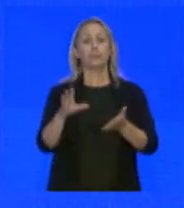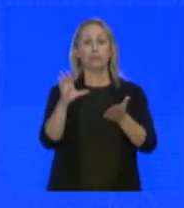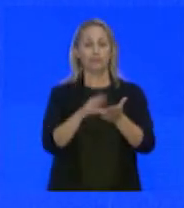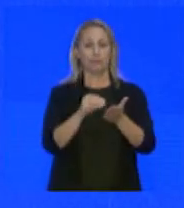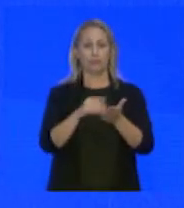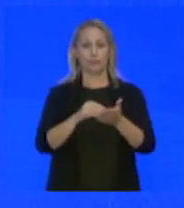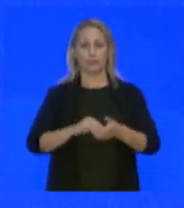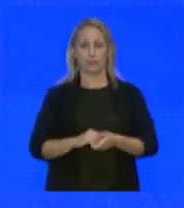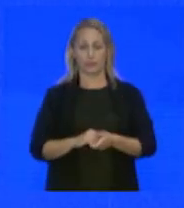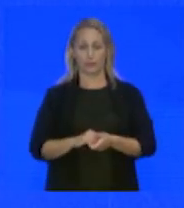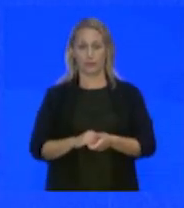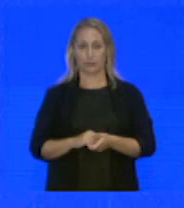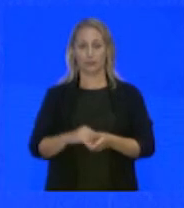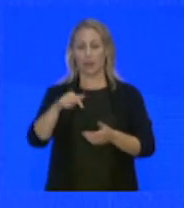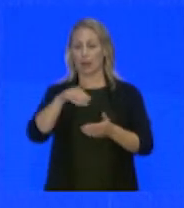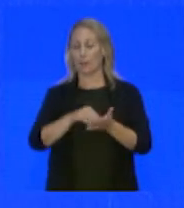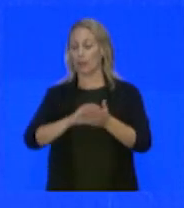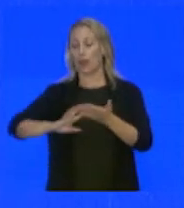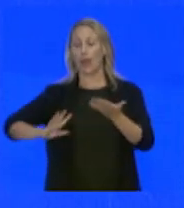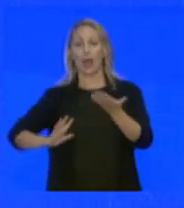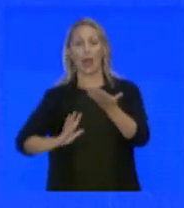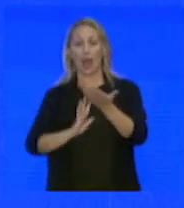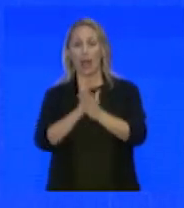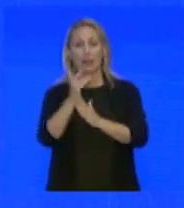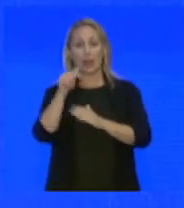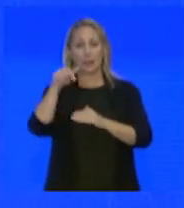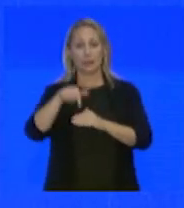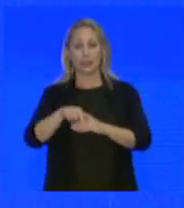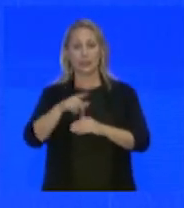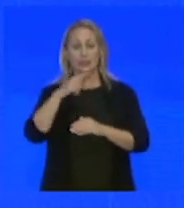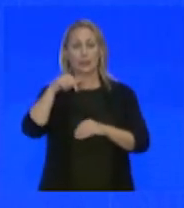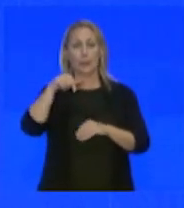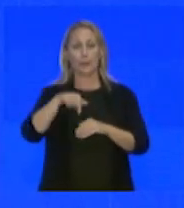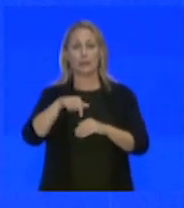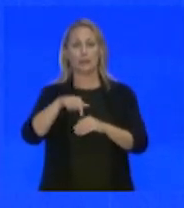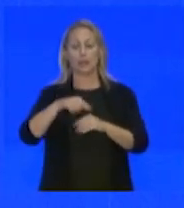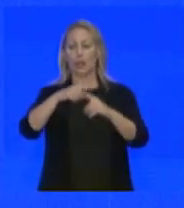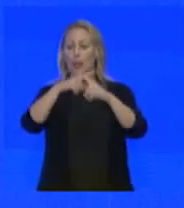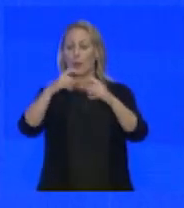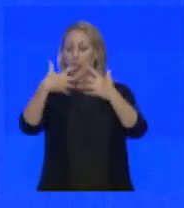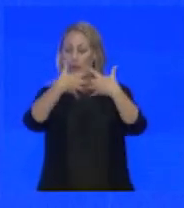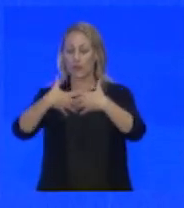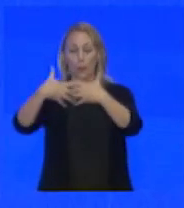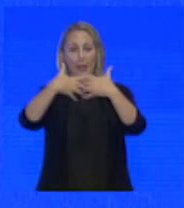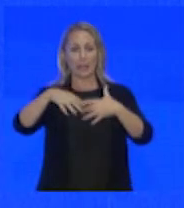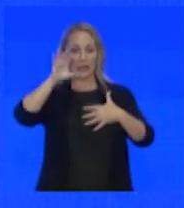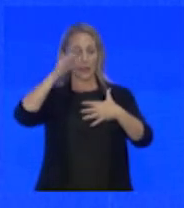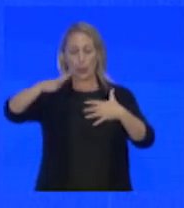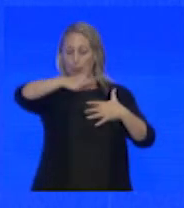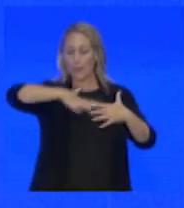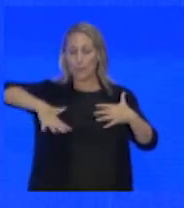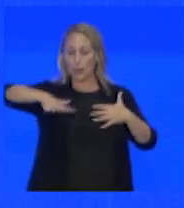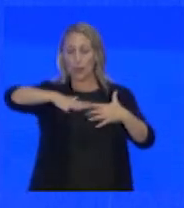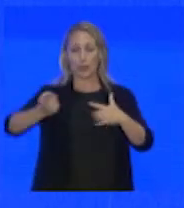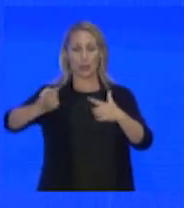τονωθεί με ανάπτυξη αποθηκευτικών ψυχόμενων χώρων στη βιομηχανική περιοχή Θεσσαλονίκης, αλλά και το